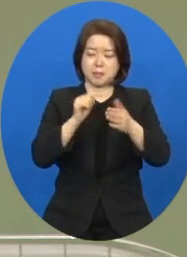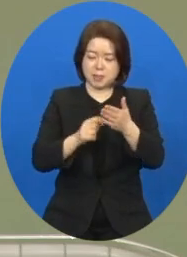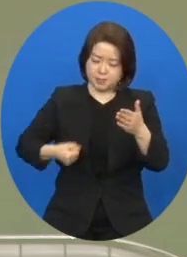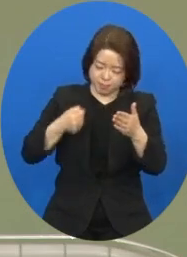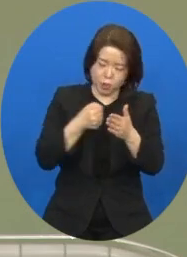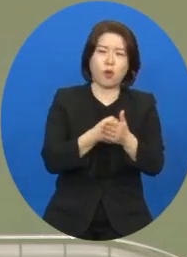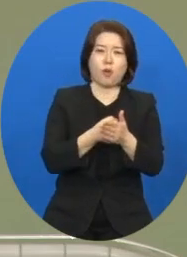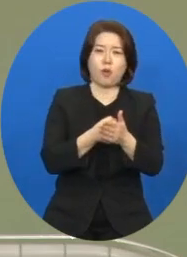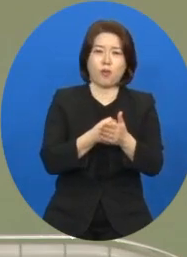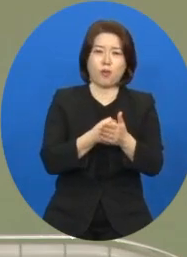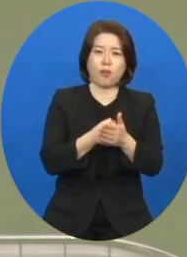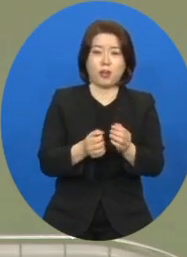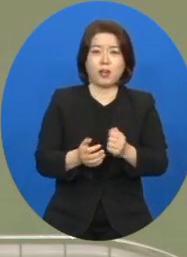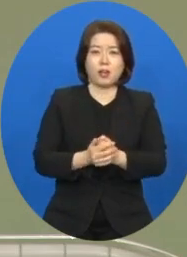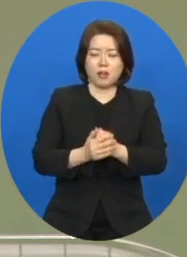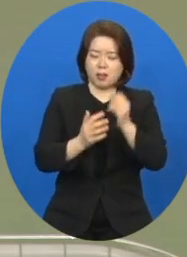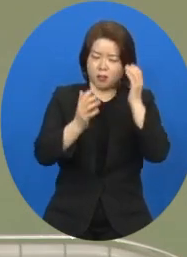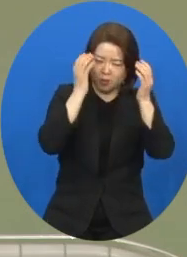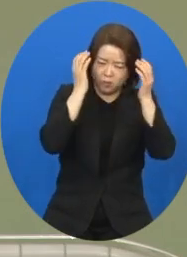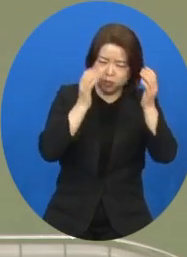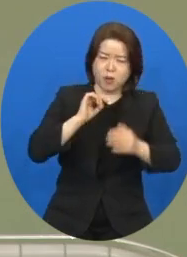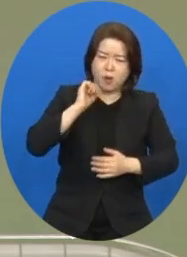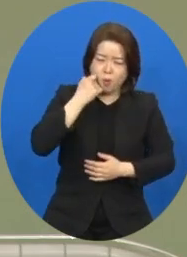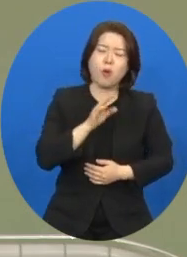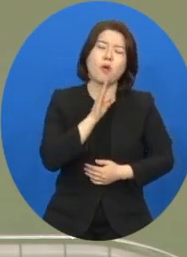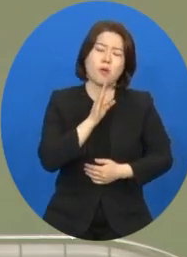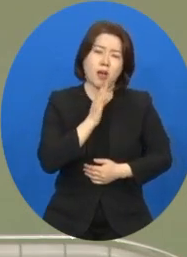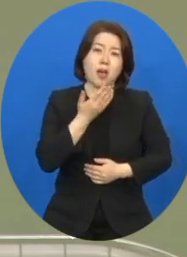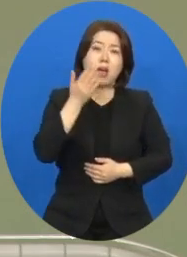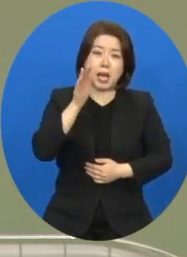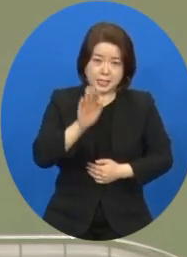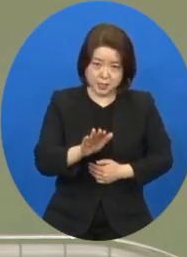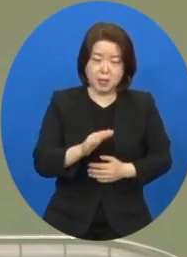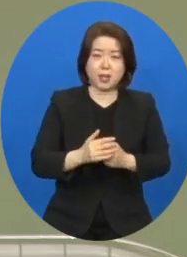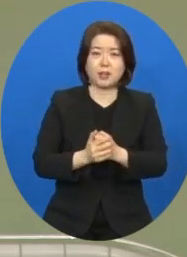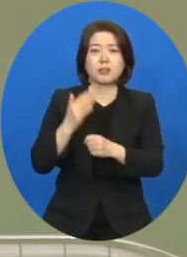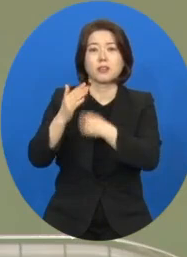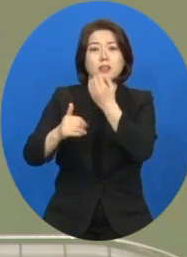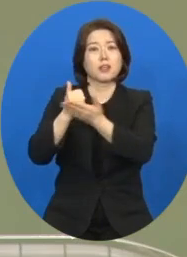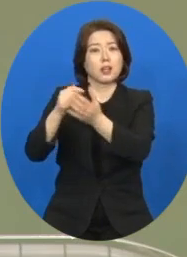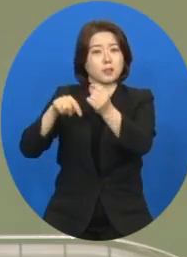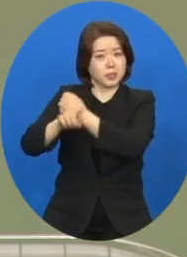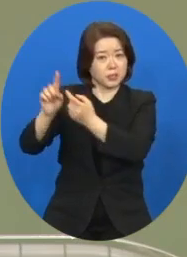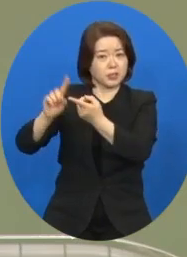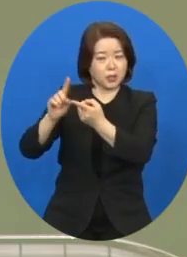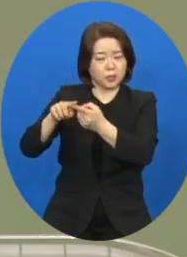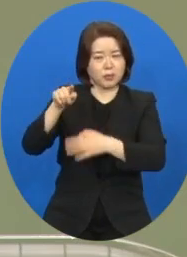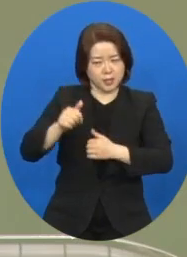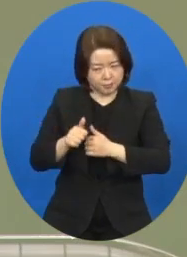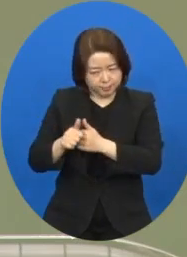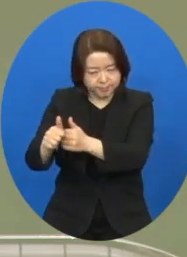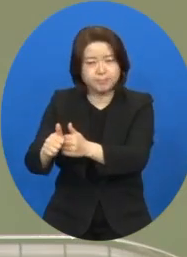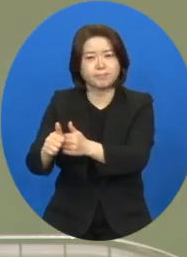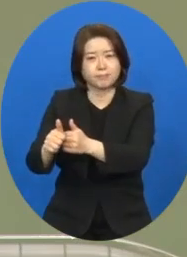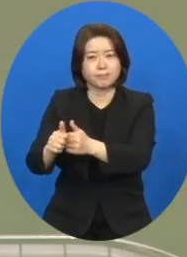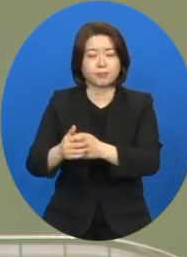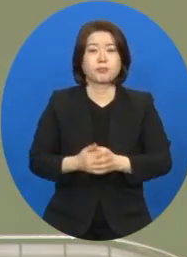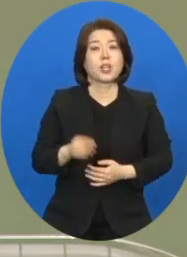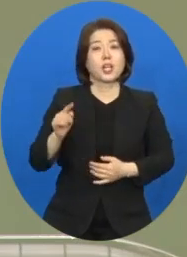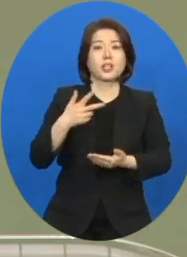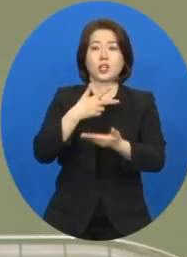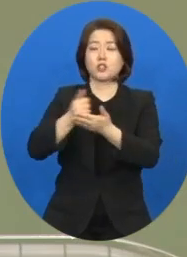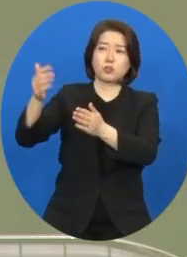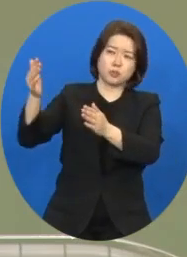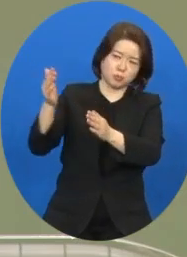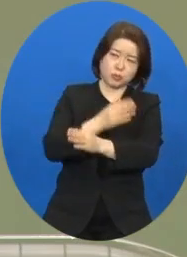정해졌습니다. 혼란스럽고 어렵긴 합니다만 하나님의 뜻대로 저는 갑니다. 이것이